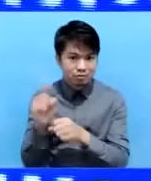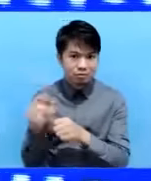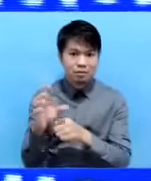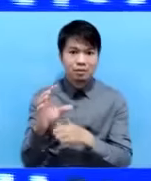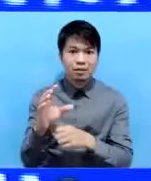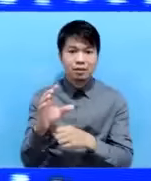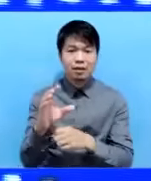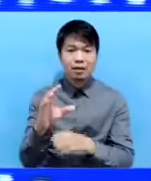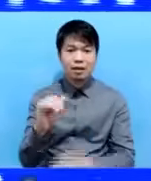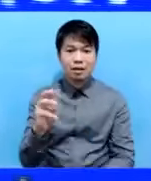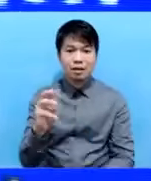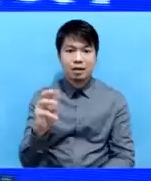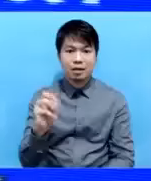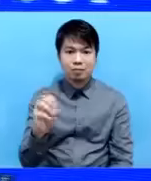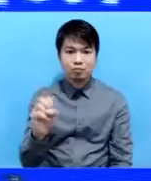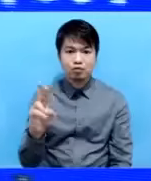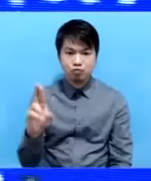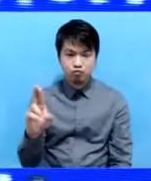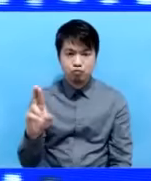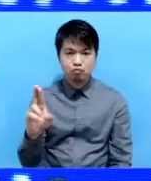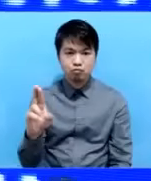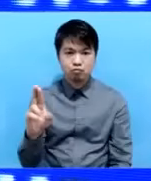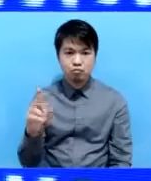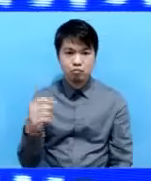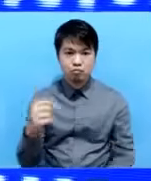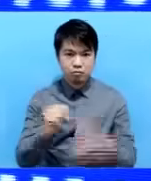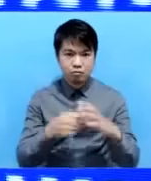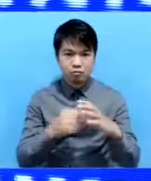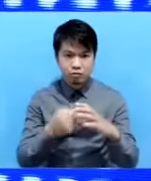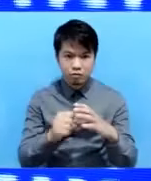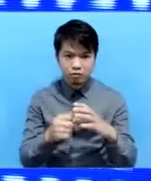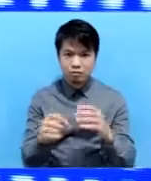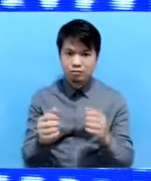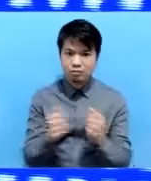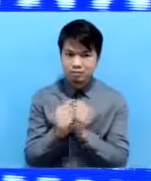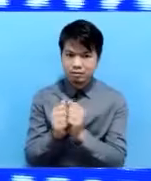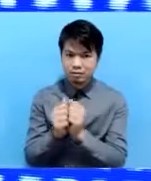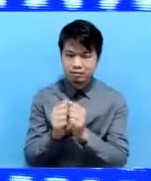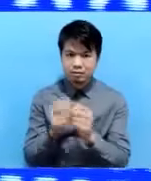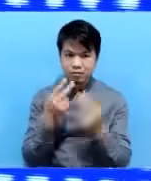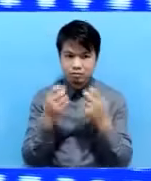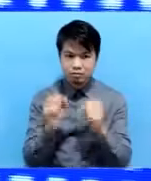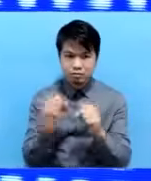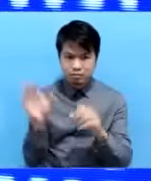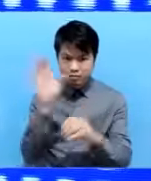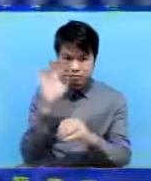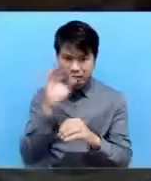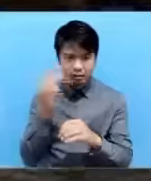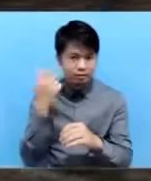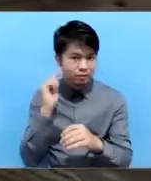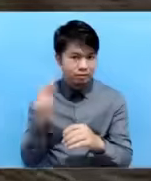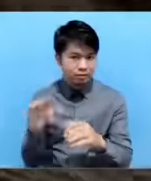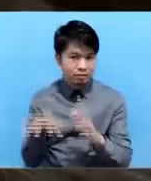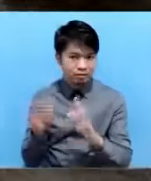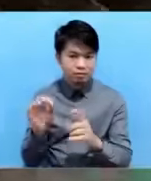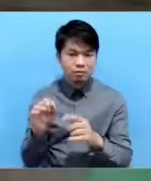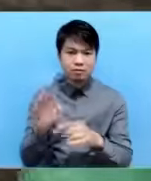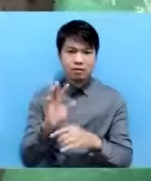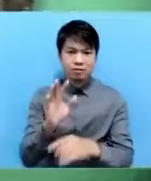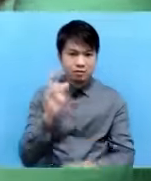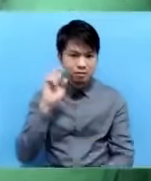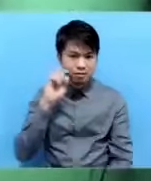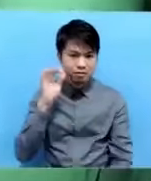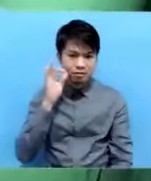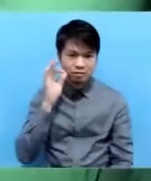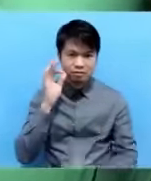mga magsasaka sa kanilang paghahanap ng ginto. Yan ang Frontline Special Report ni Shaila Francisco. Alas 6 pa